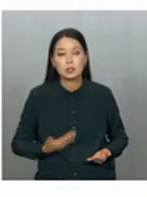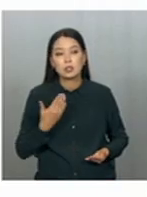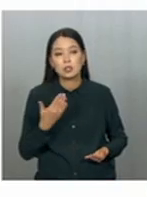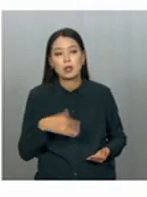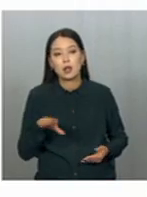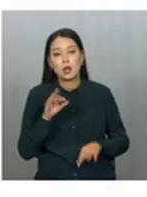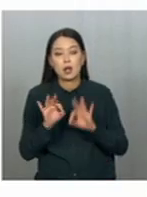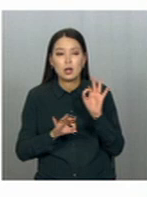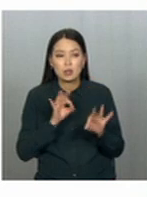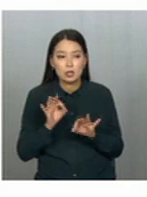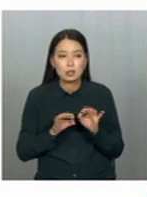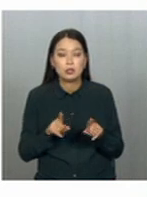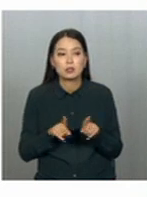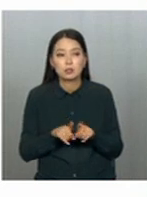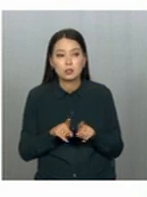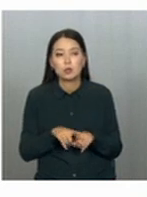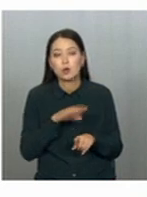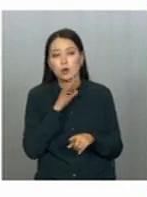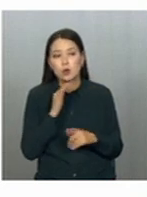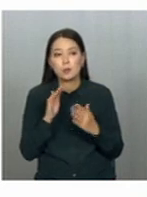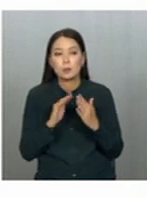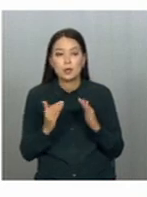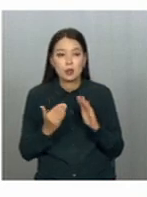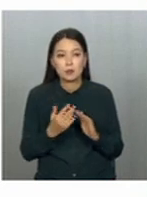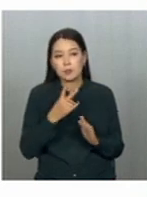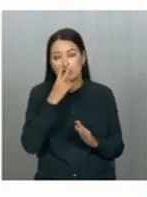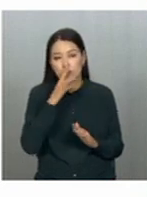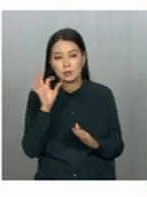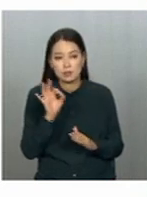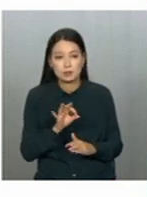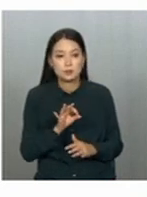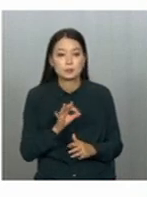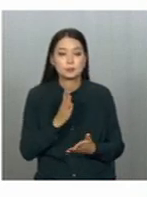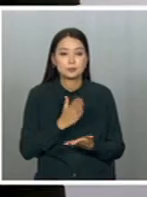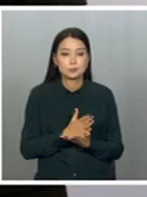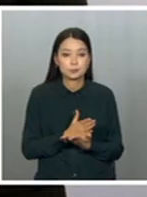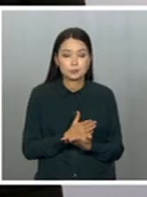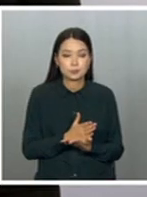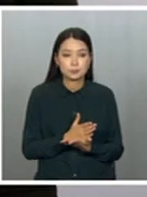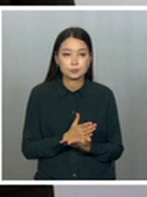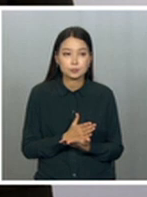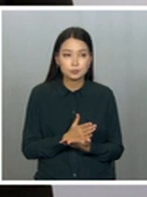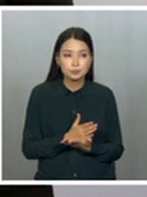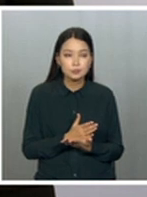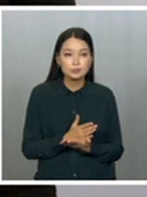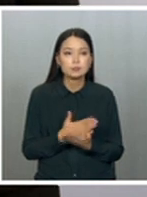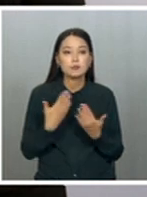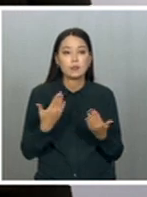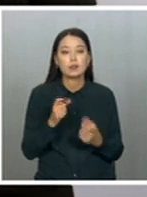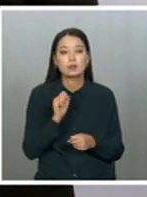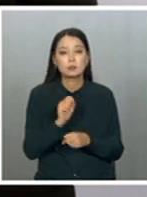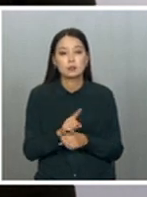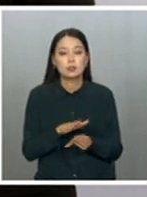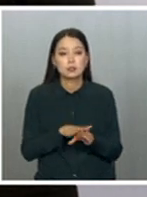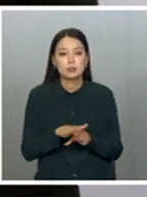архитектурада қиық пирамидалардың кездесетінін байқауға болады. Мынадай тапсырма